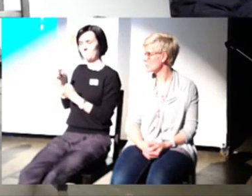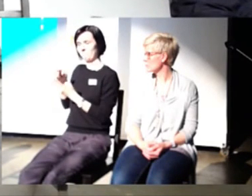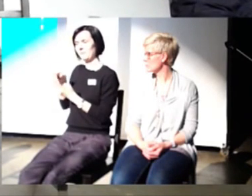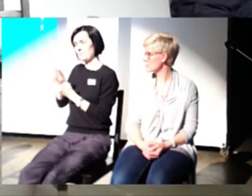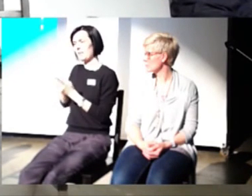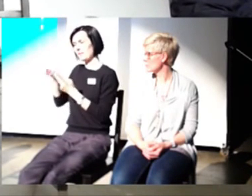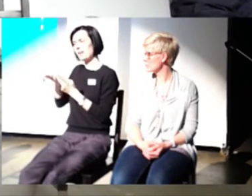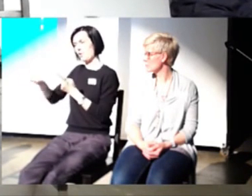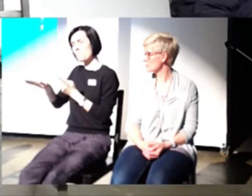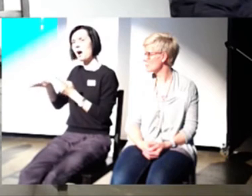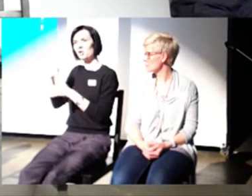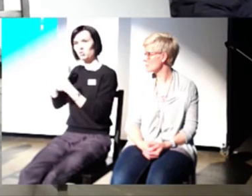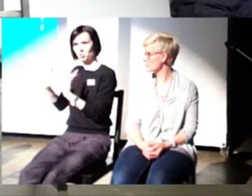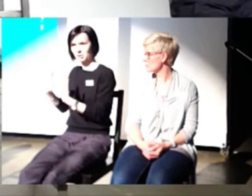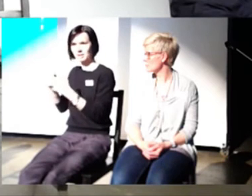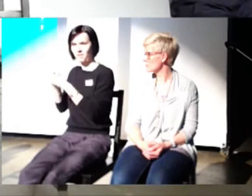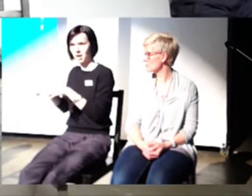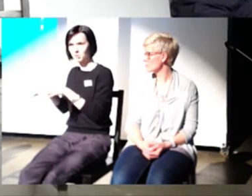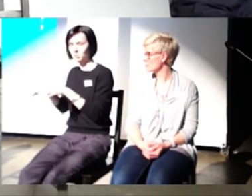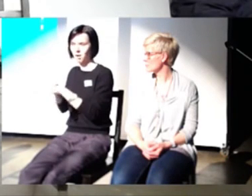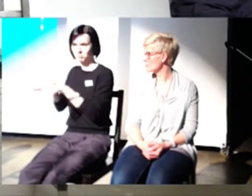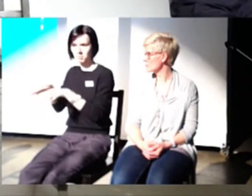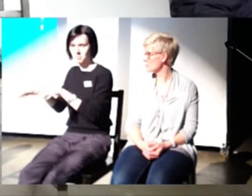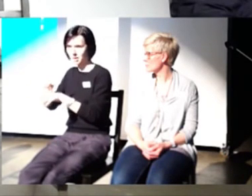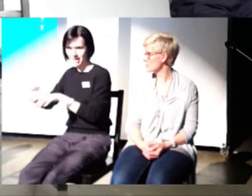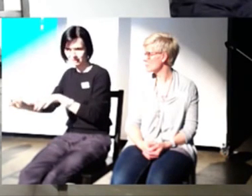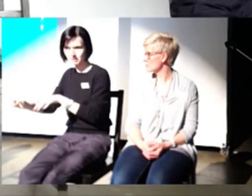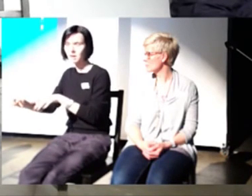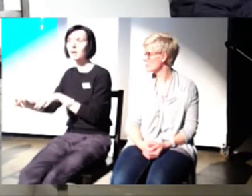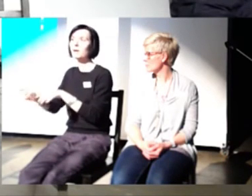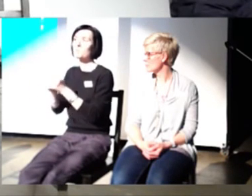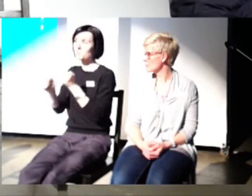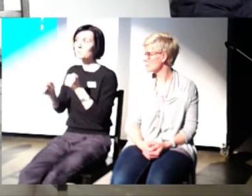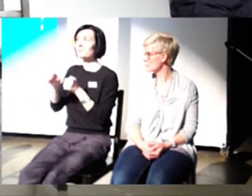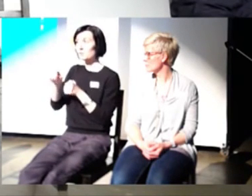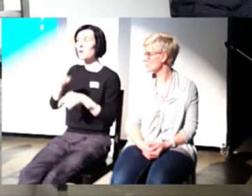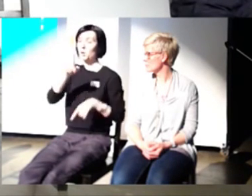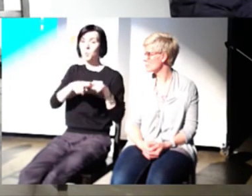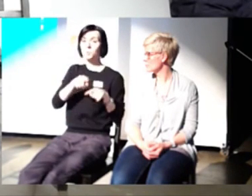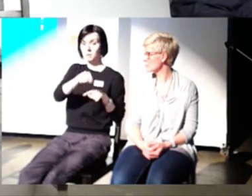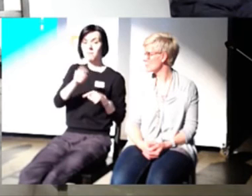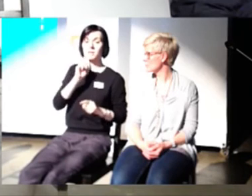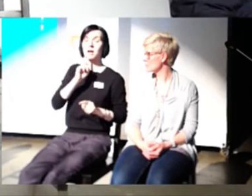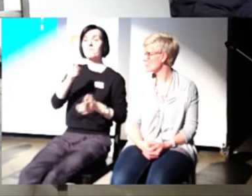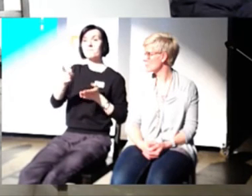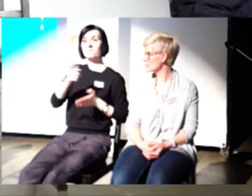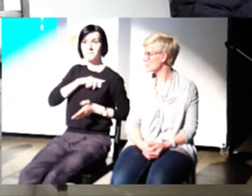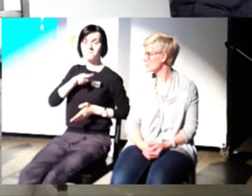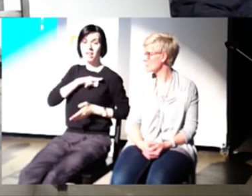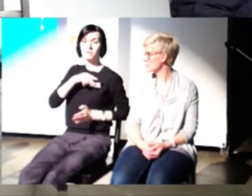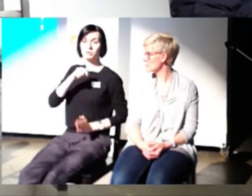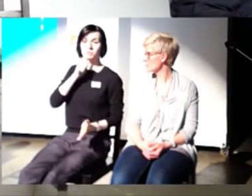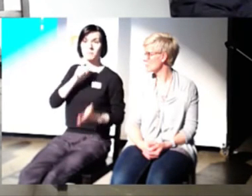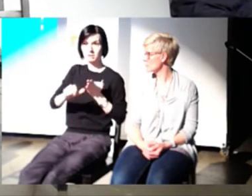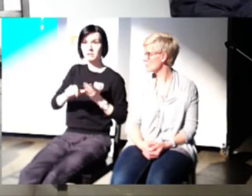niinku toinen toisiamme auttaa, niin sitten tosiaan kuitenkin kunnallahan on velvollisuus maksaa, jos kyse on työskentelystä, niin siinä